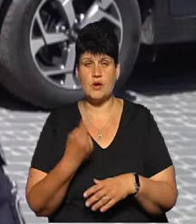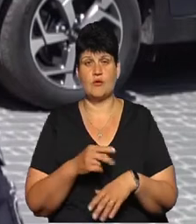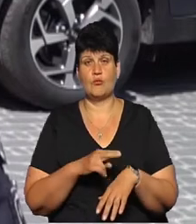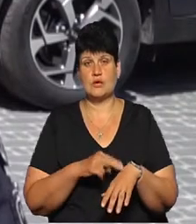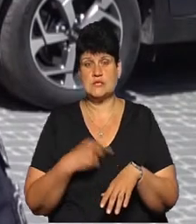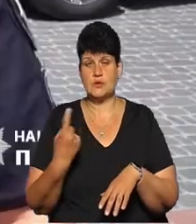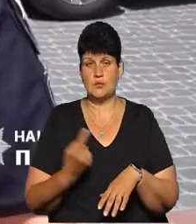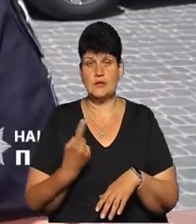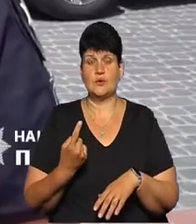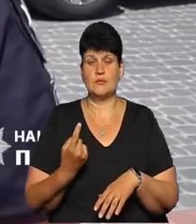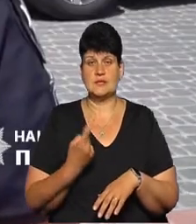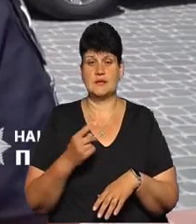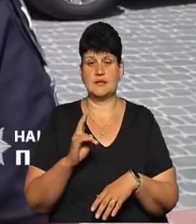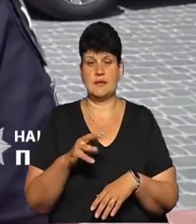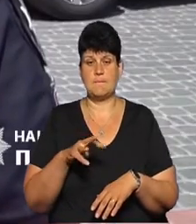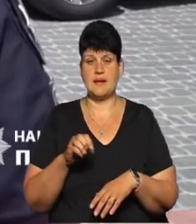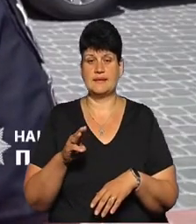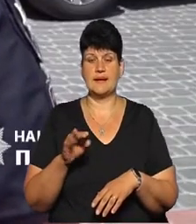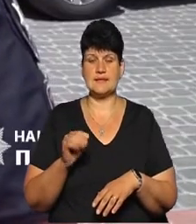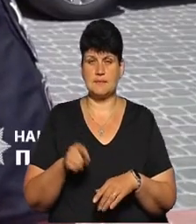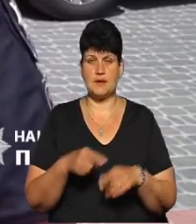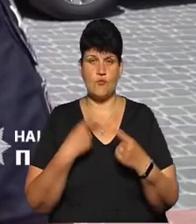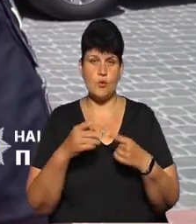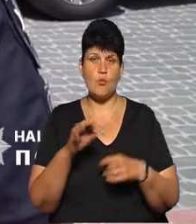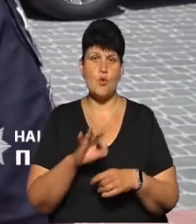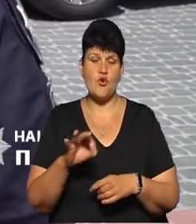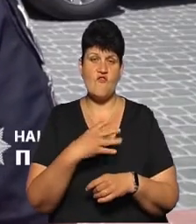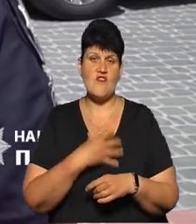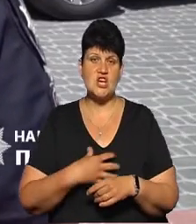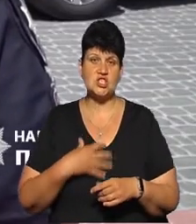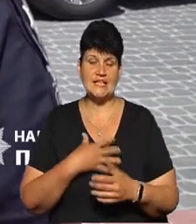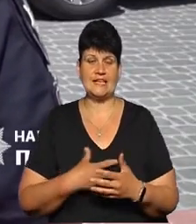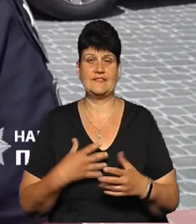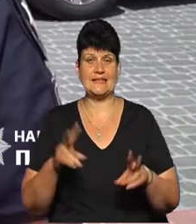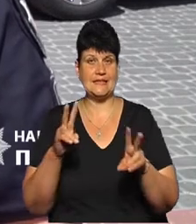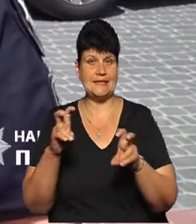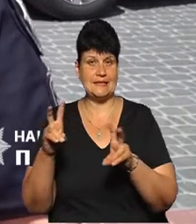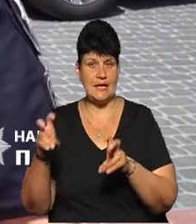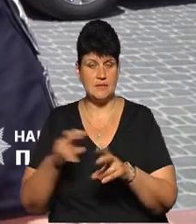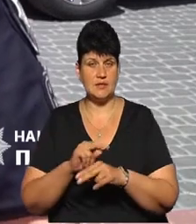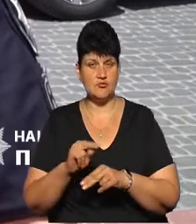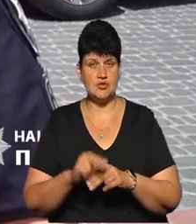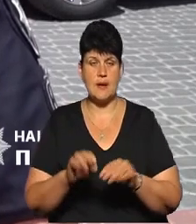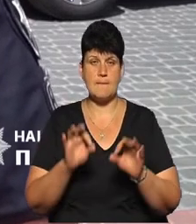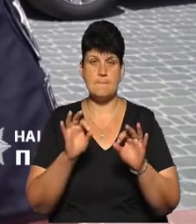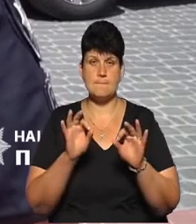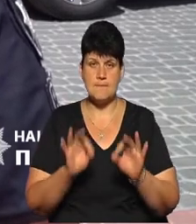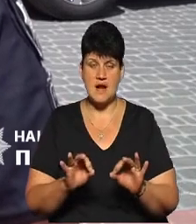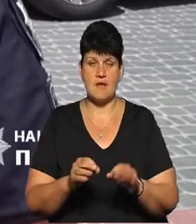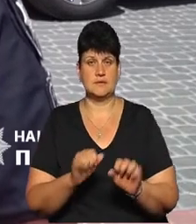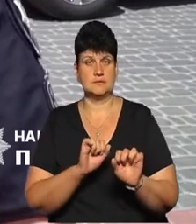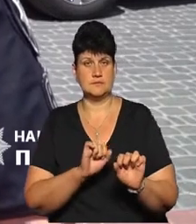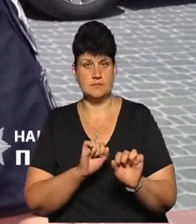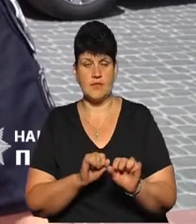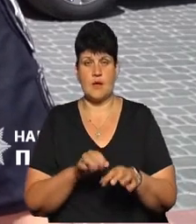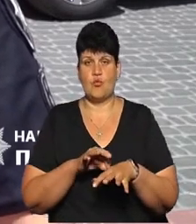Катерина Метельська. Говоримо їм про важливі актуальні теми, навчаємо правил безпеки, поводження в громадських місцях,